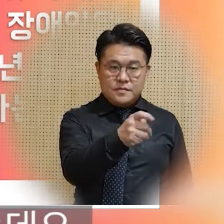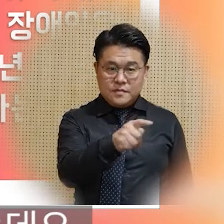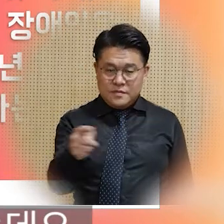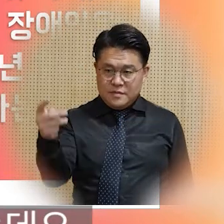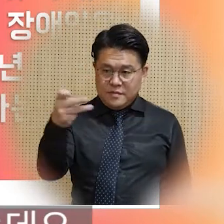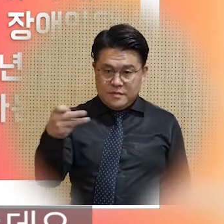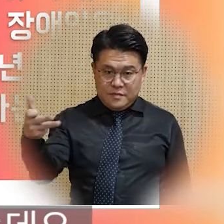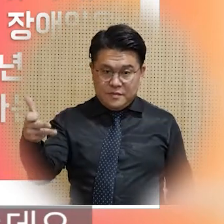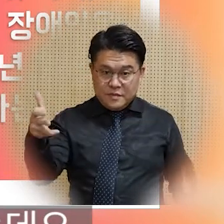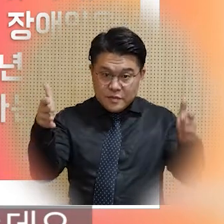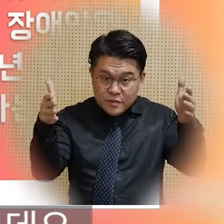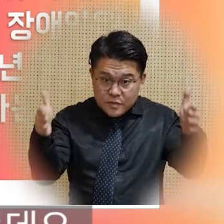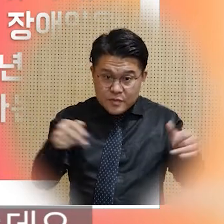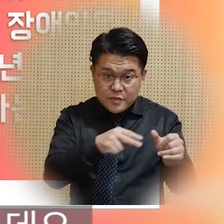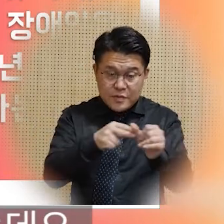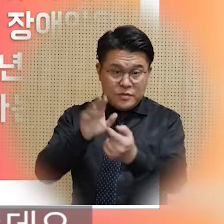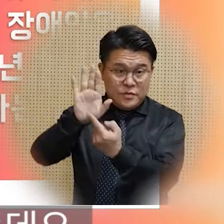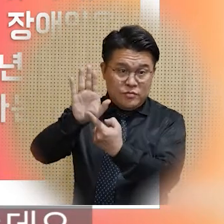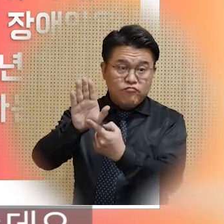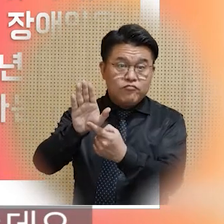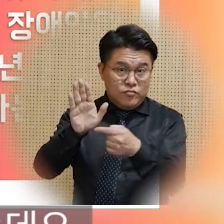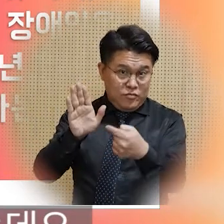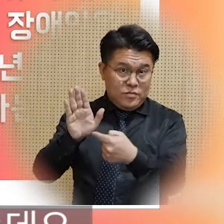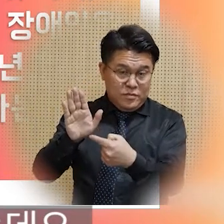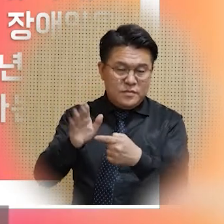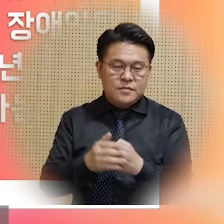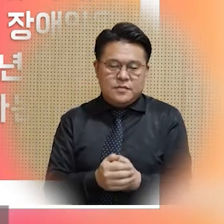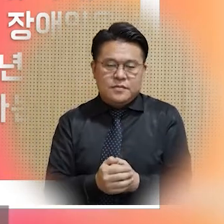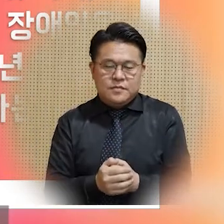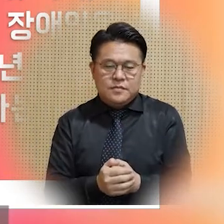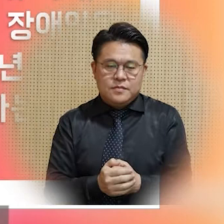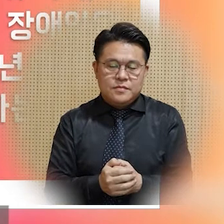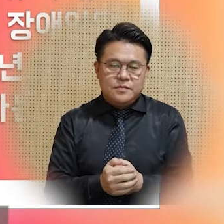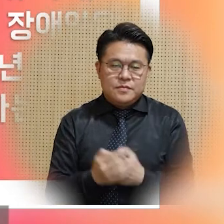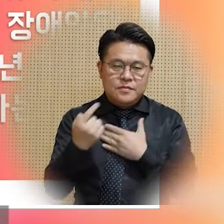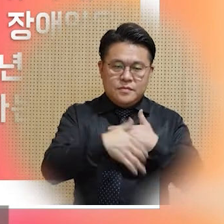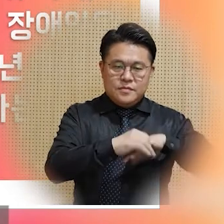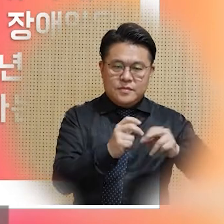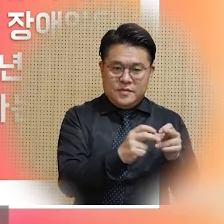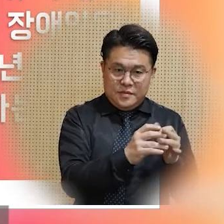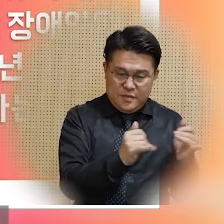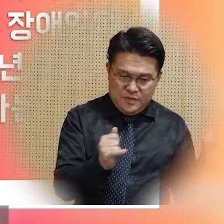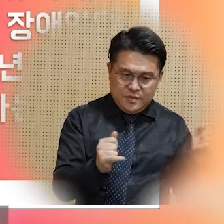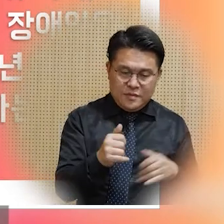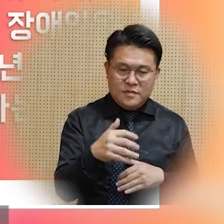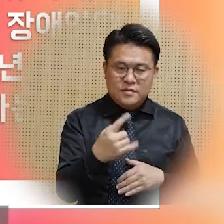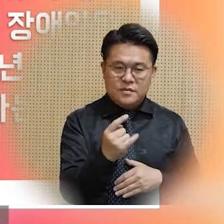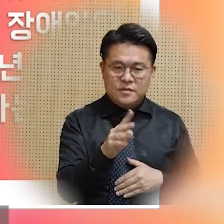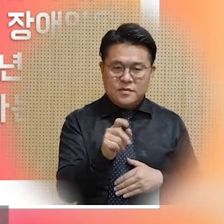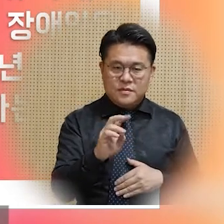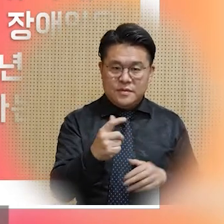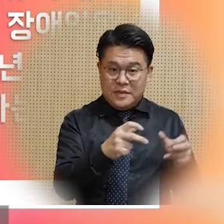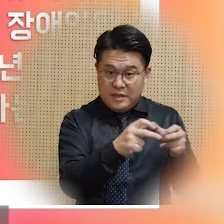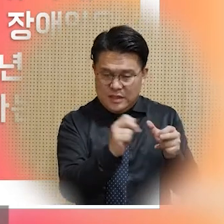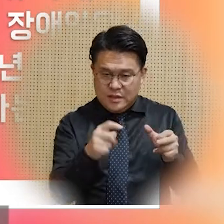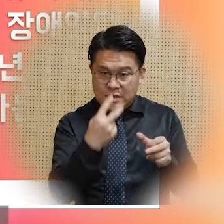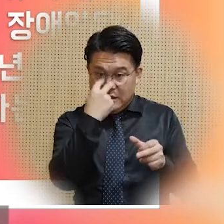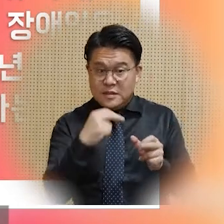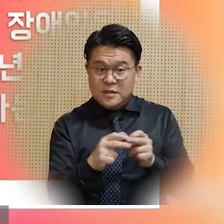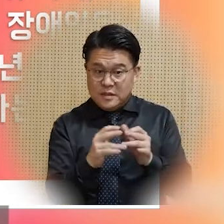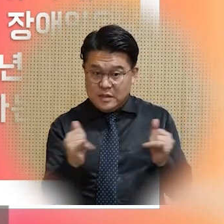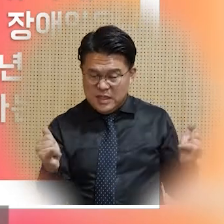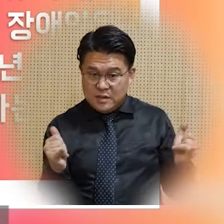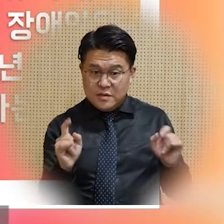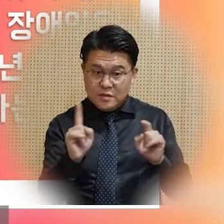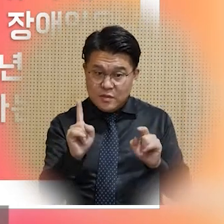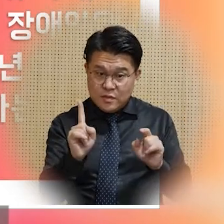2014년부터 2018년까지의 데이터를 이제 보여드리고 있는데요. 일단 지체장애와 뇌병변장애, 그 다음에